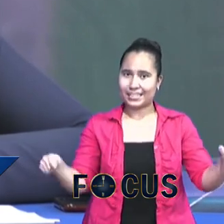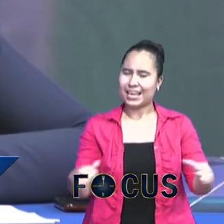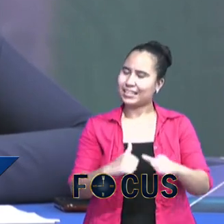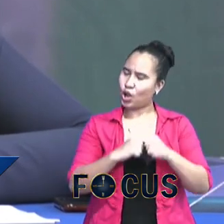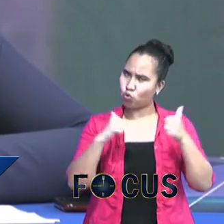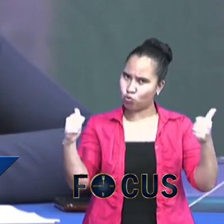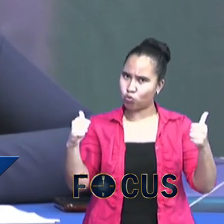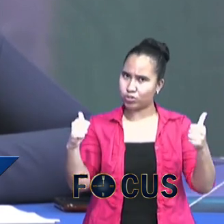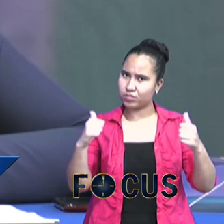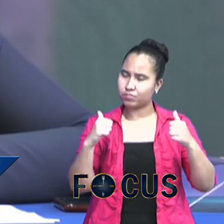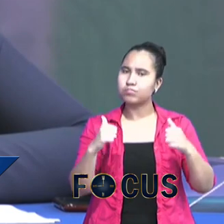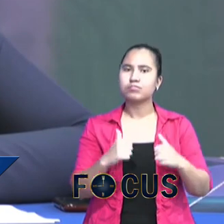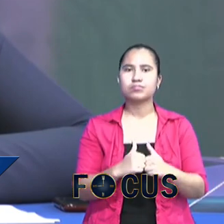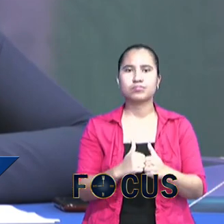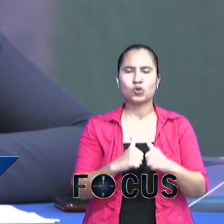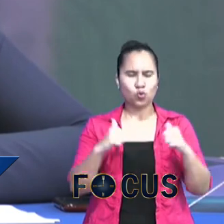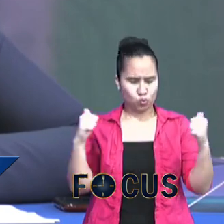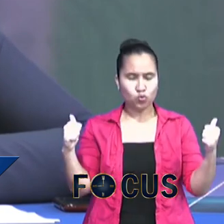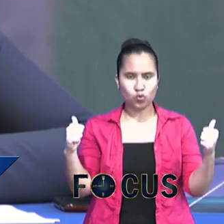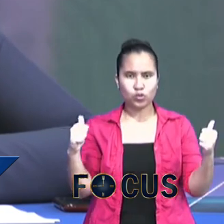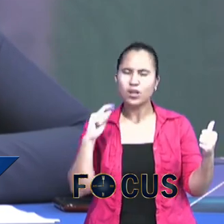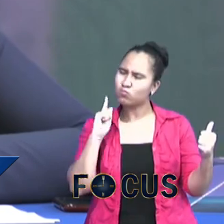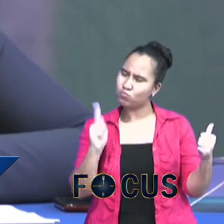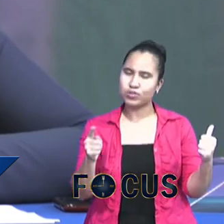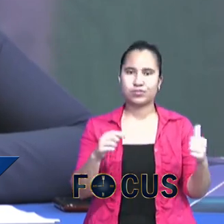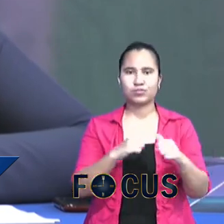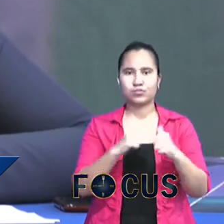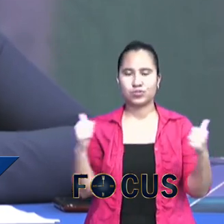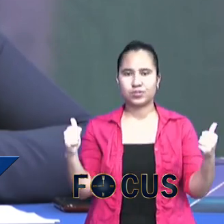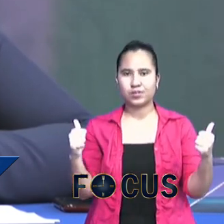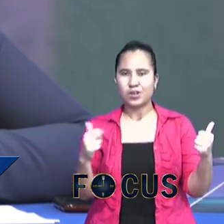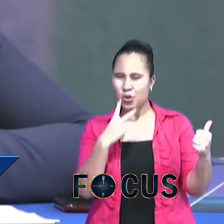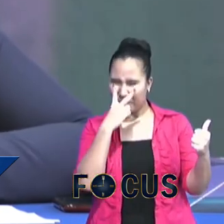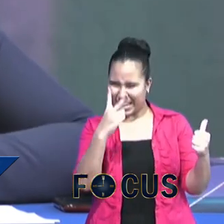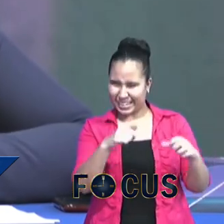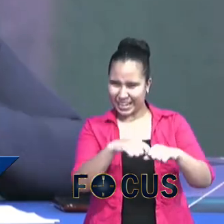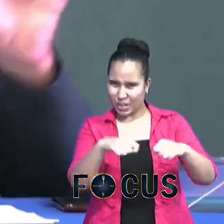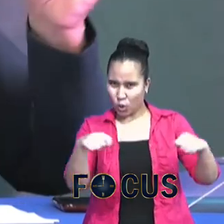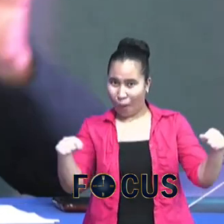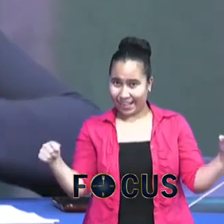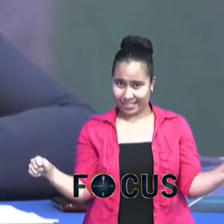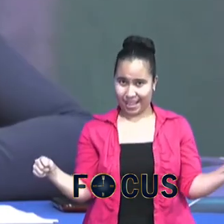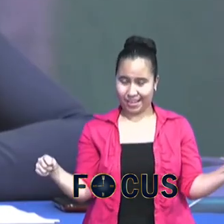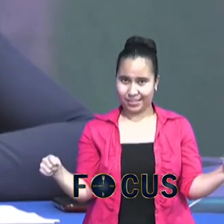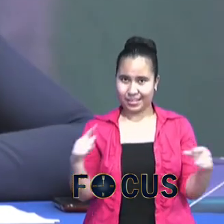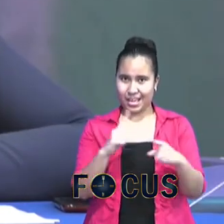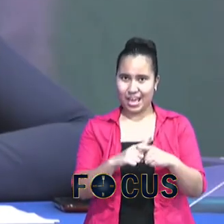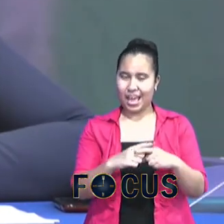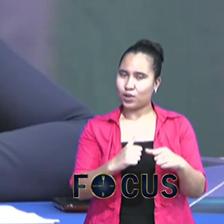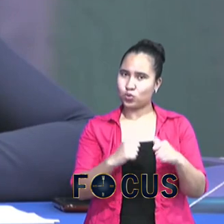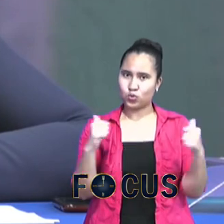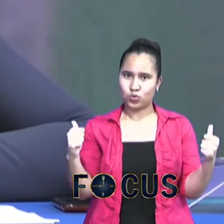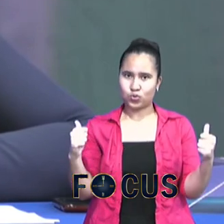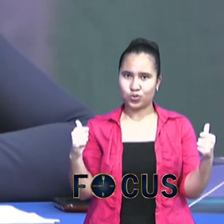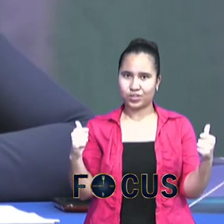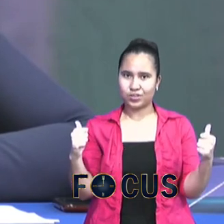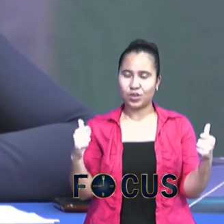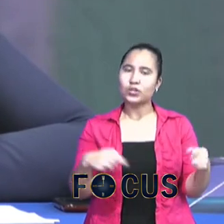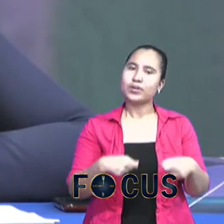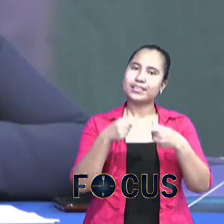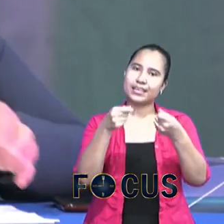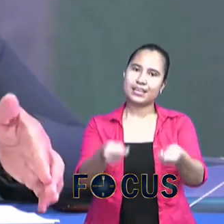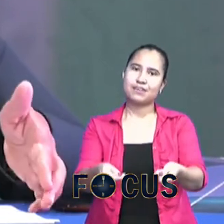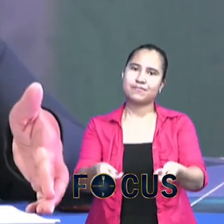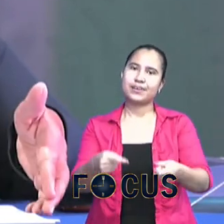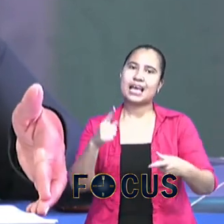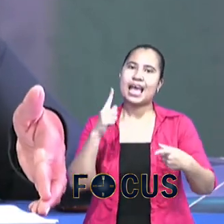moet zijn. Dus we bekijken dan de kwaliteit van het inhoudelijke wat aangeboden wordt. En